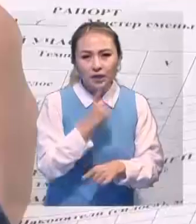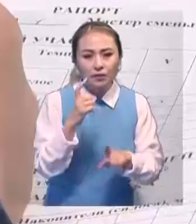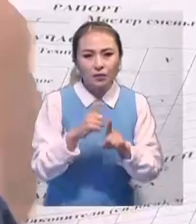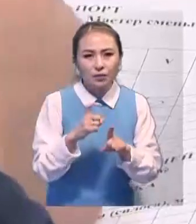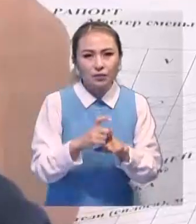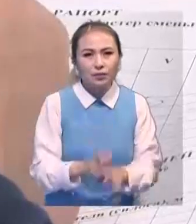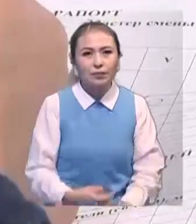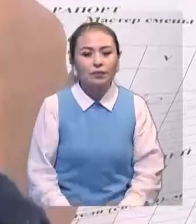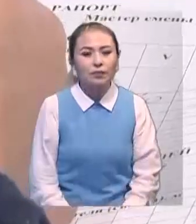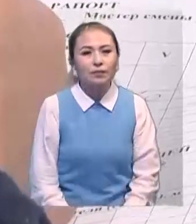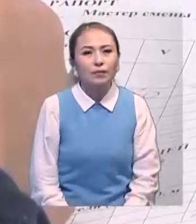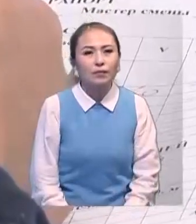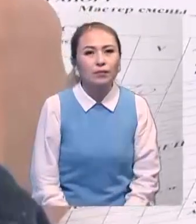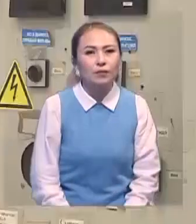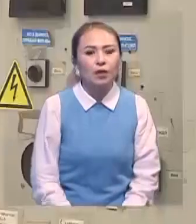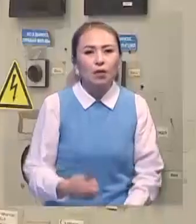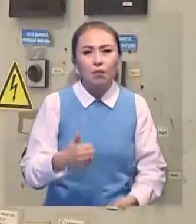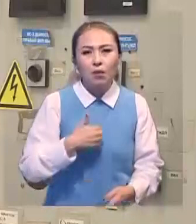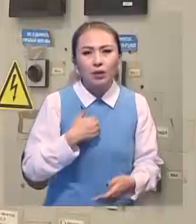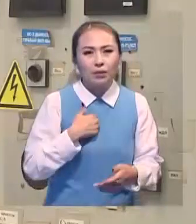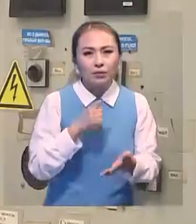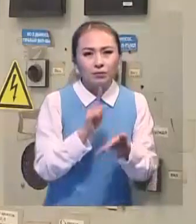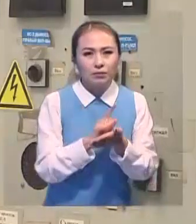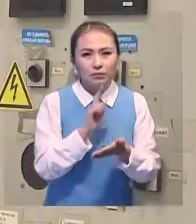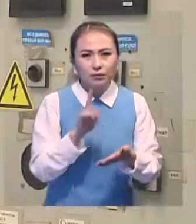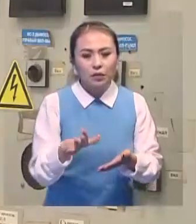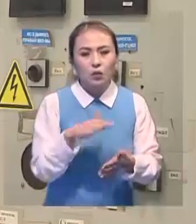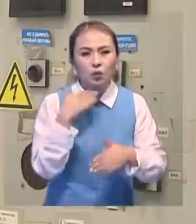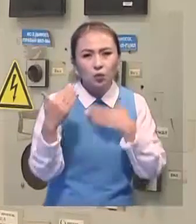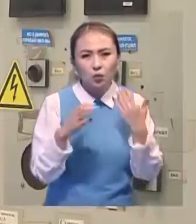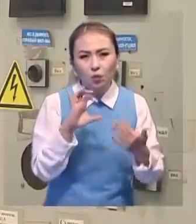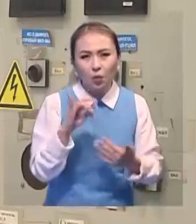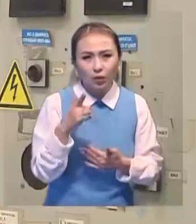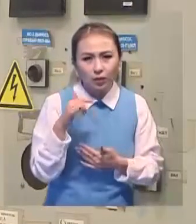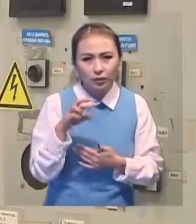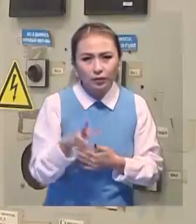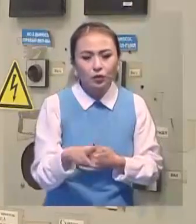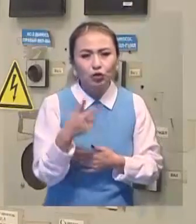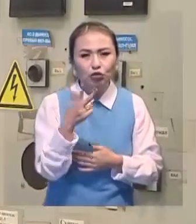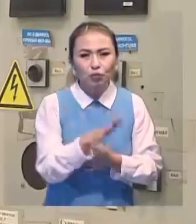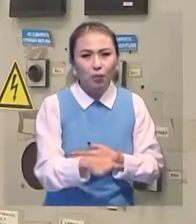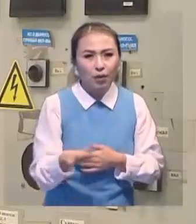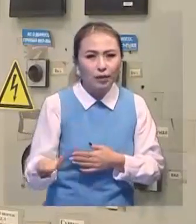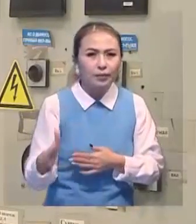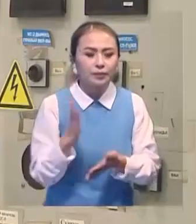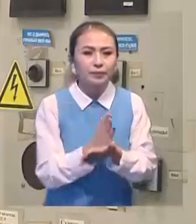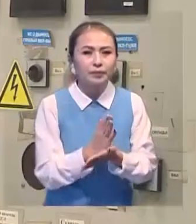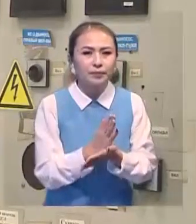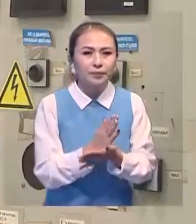адал. Менің ойымша бұл мақтанатын нәрсе емес, соғым соямыз. Мысал үшін, үш балама мен 40 шелпек